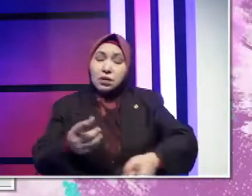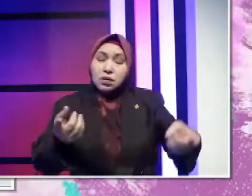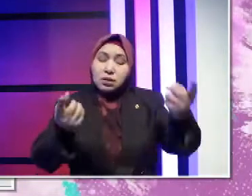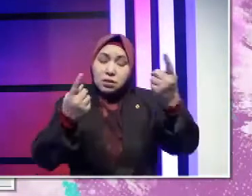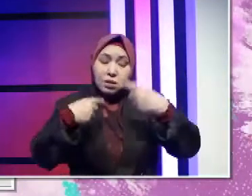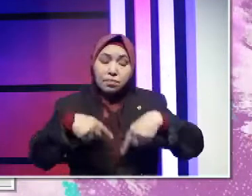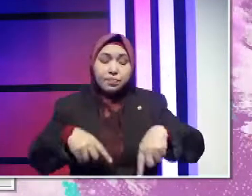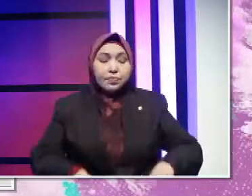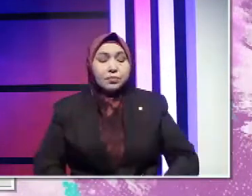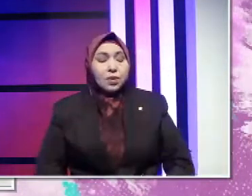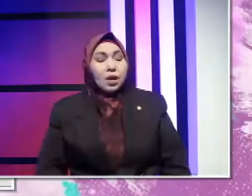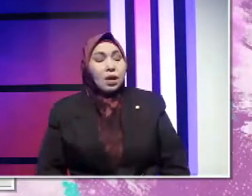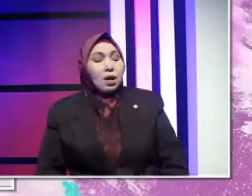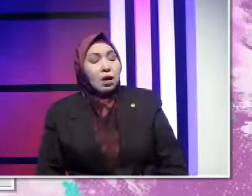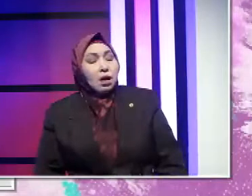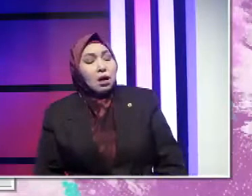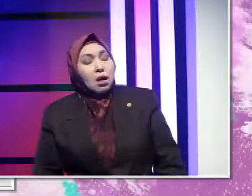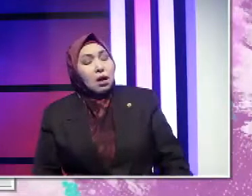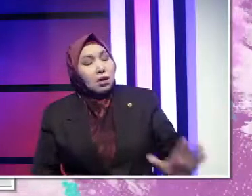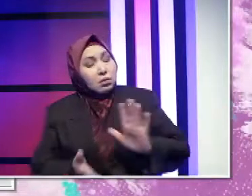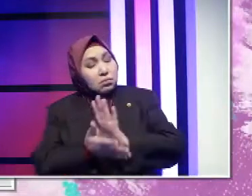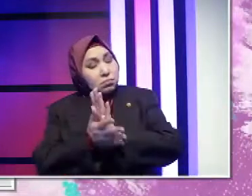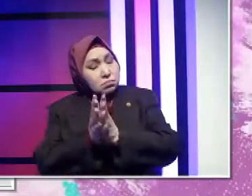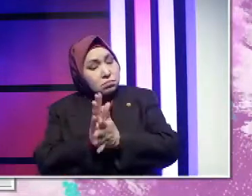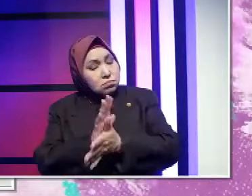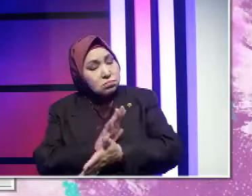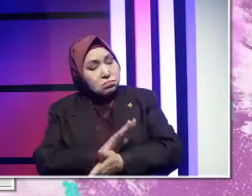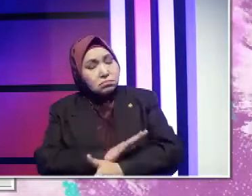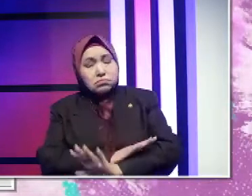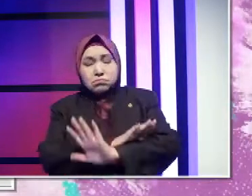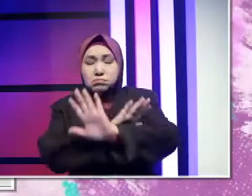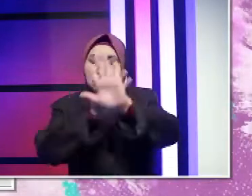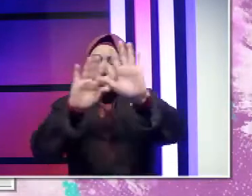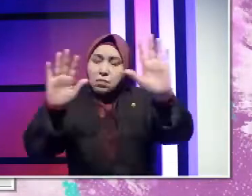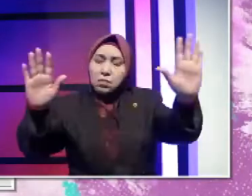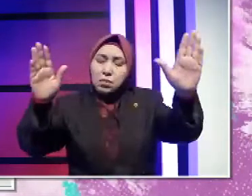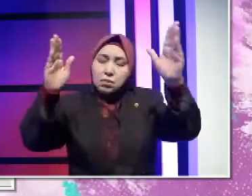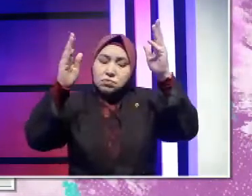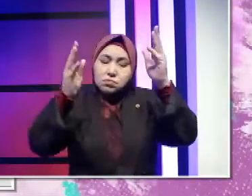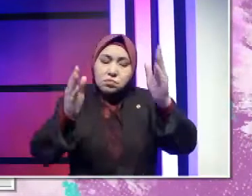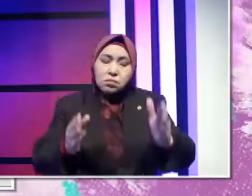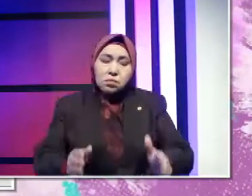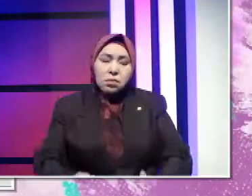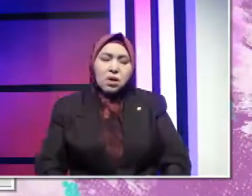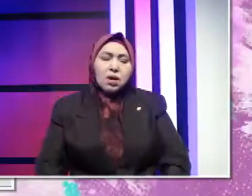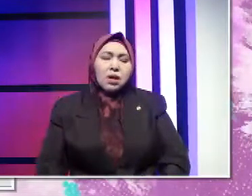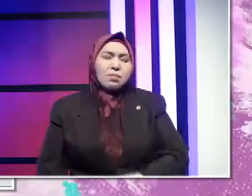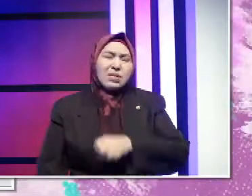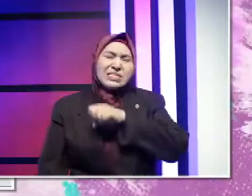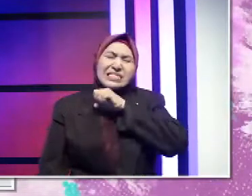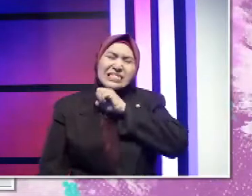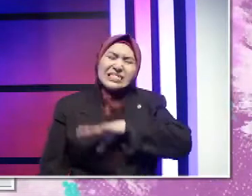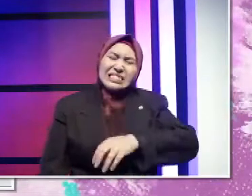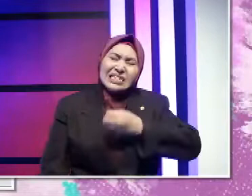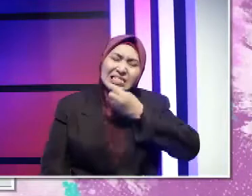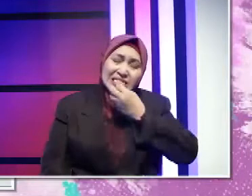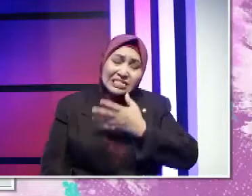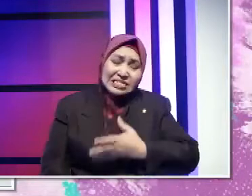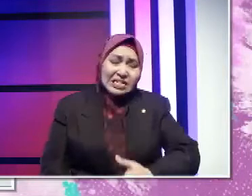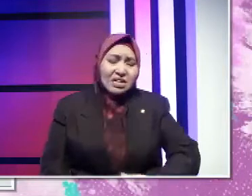تشعرون. أن تقول نفس يا